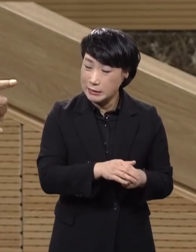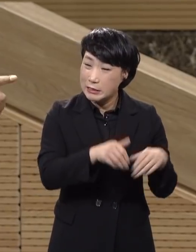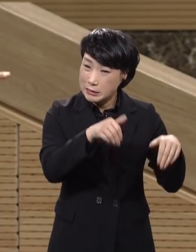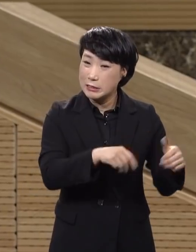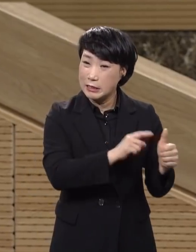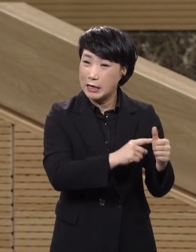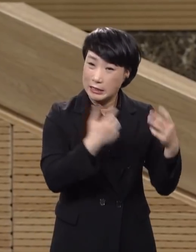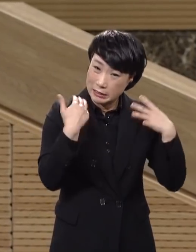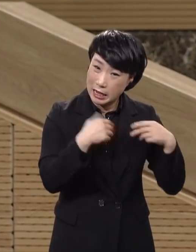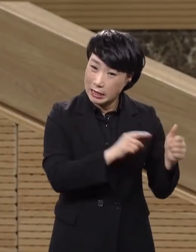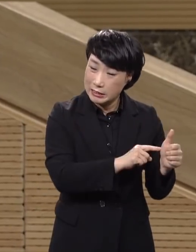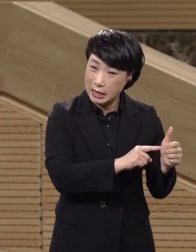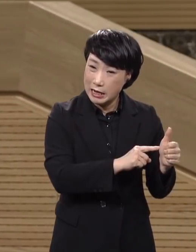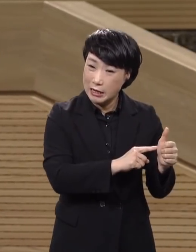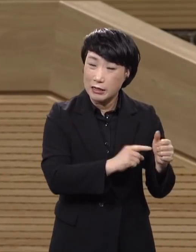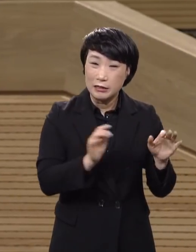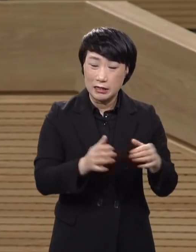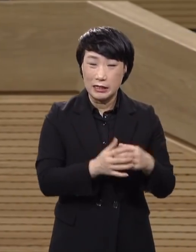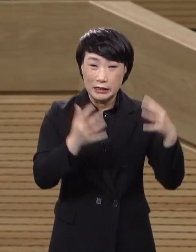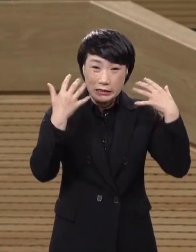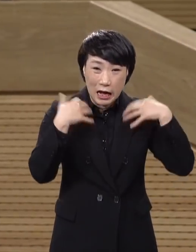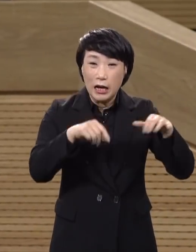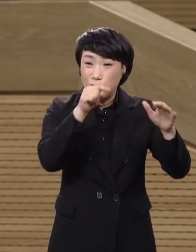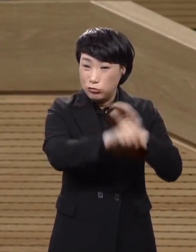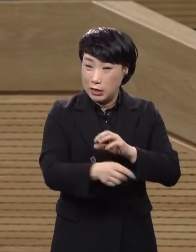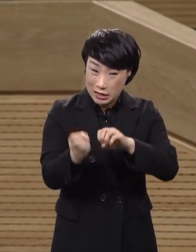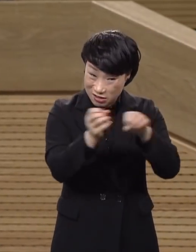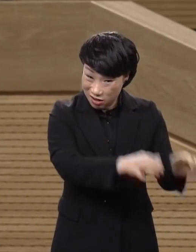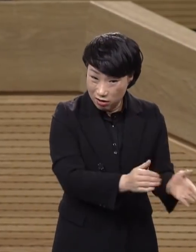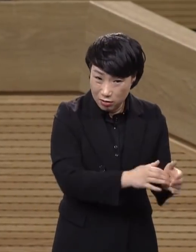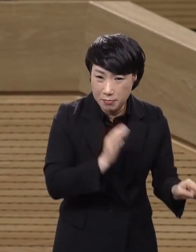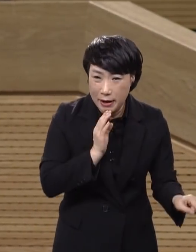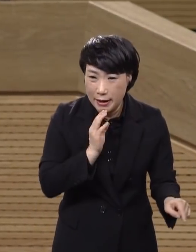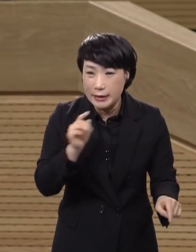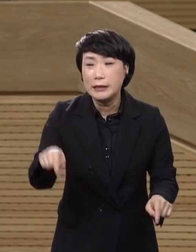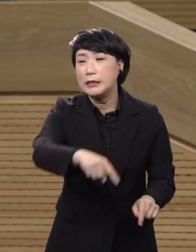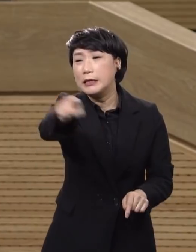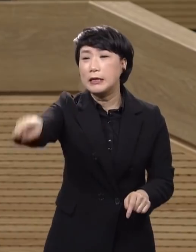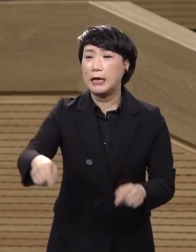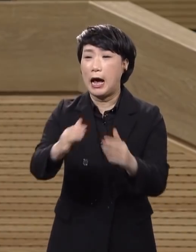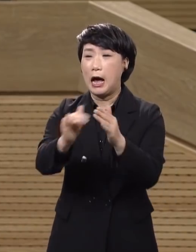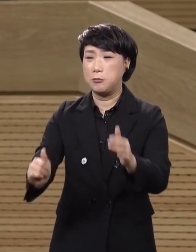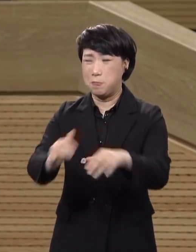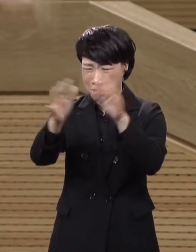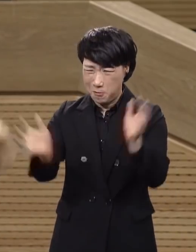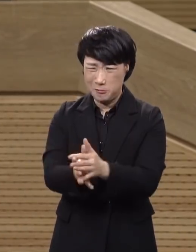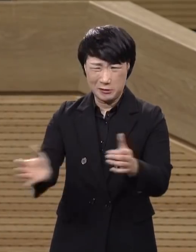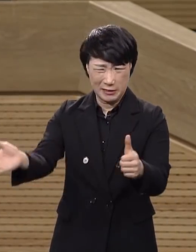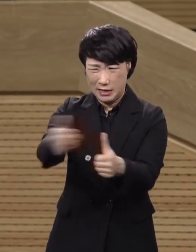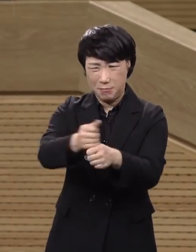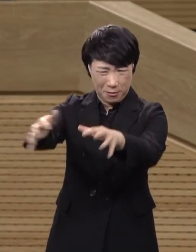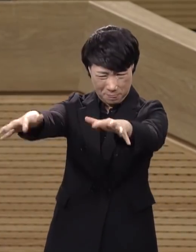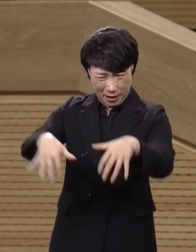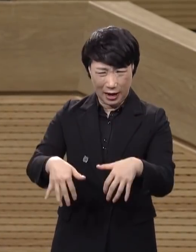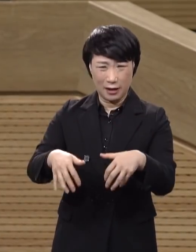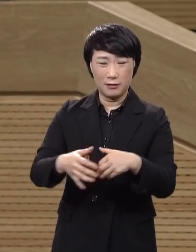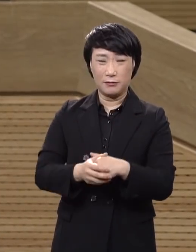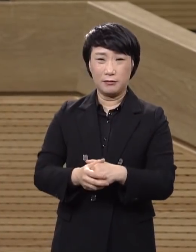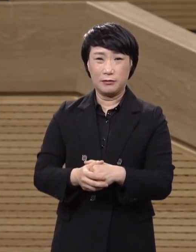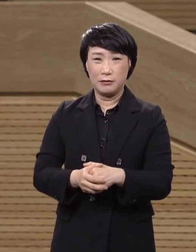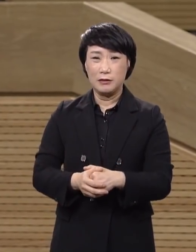신하 다니엘을 이렇게 사자굴에 집어넣었으니 저놈들의 가족까지 싹 다